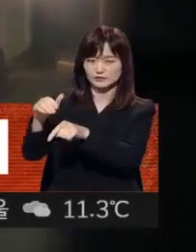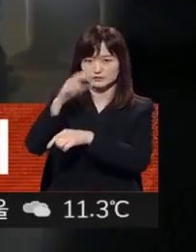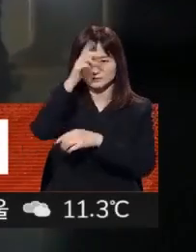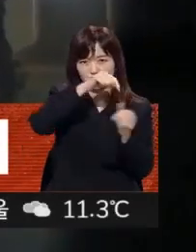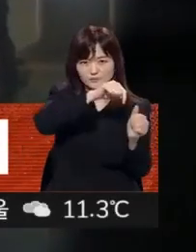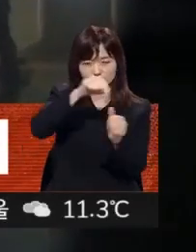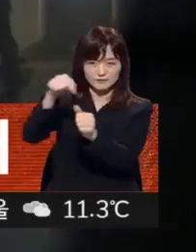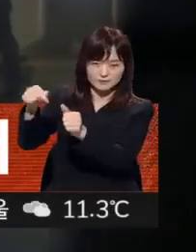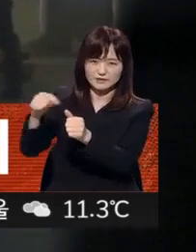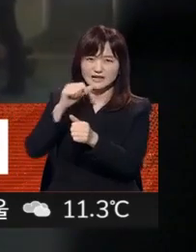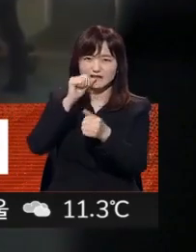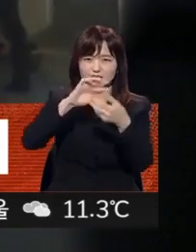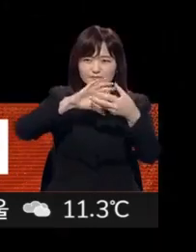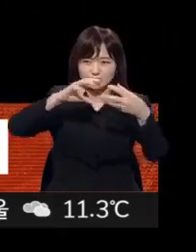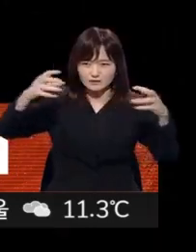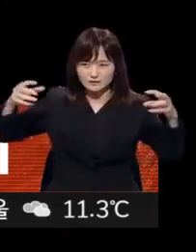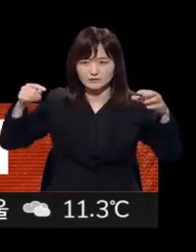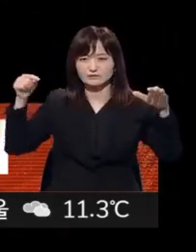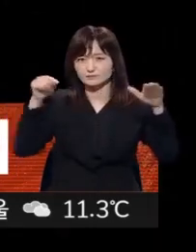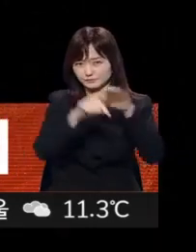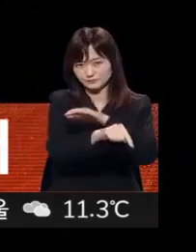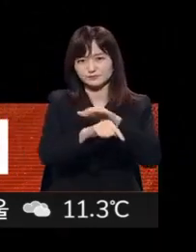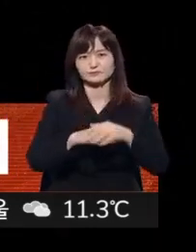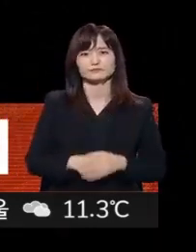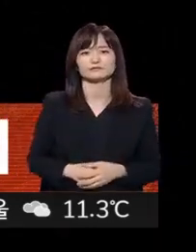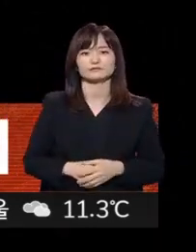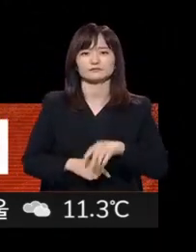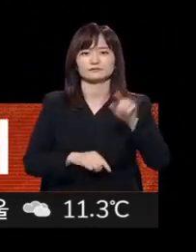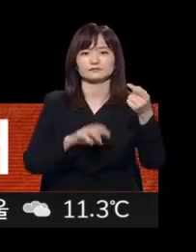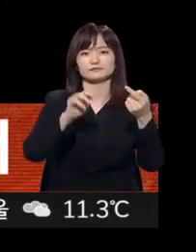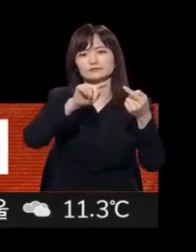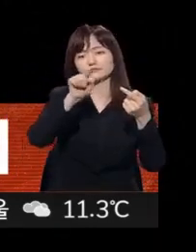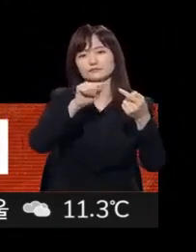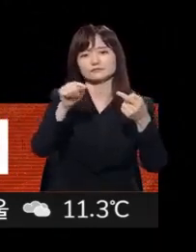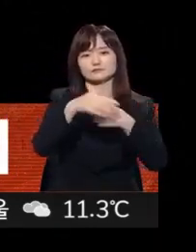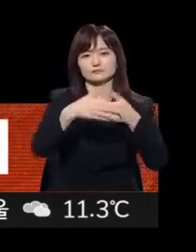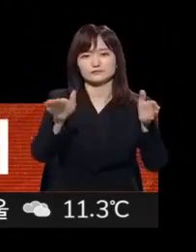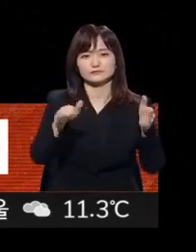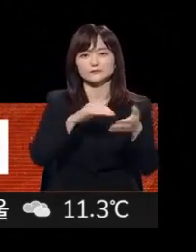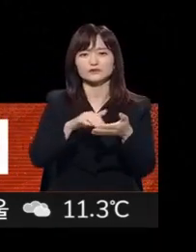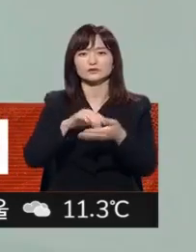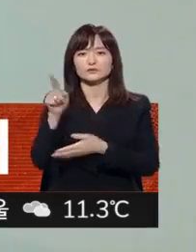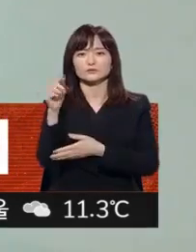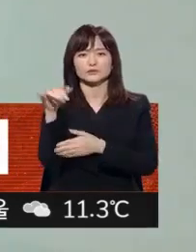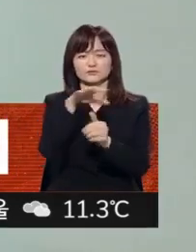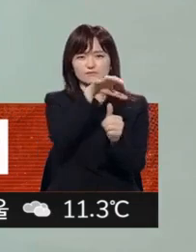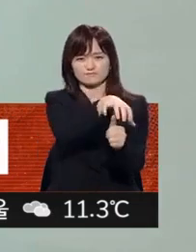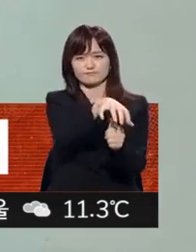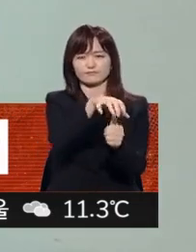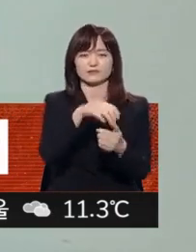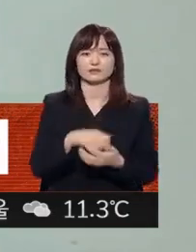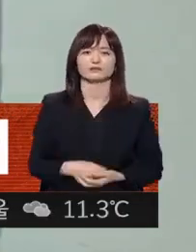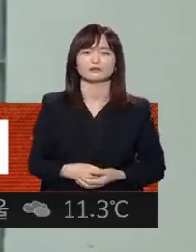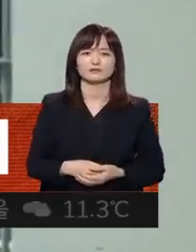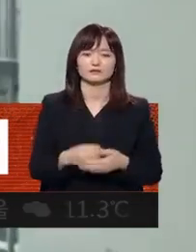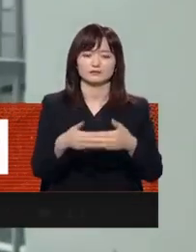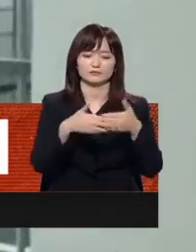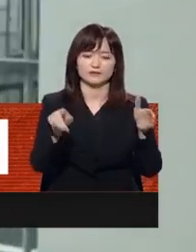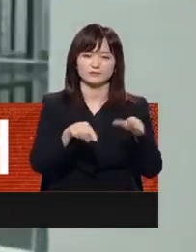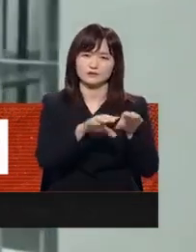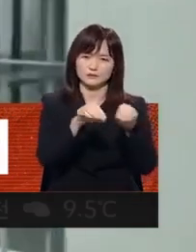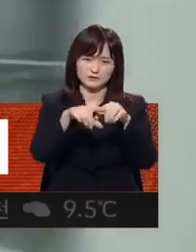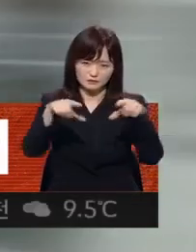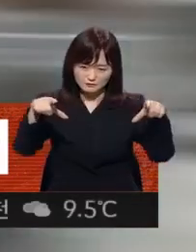지휘를 받고 철장 안으로 들어가게 되는데요. 100제곱미터 크기의 방에 무려 100명을 가둡니다. 방 안에는 뭐